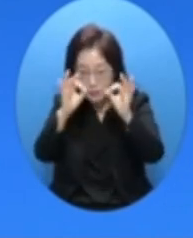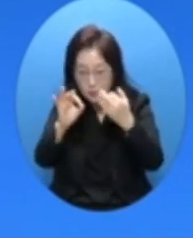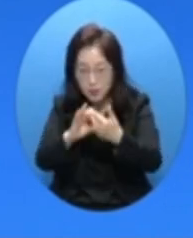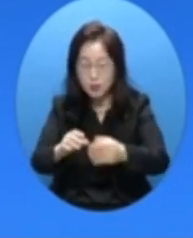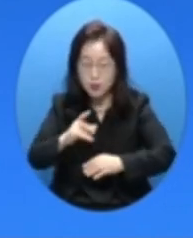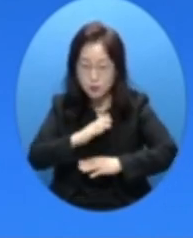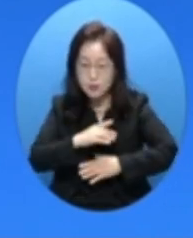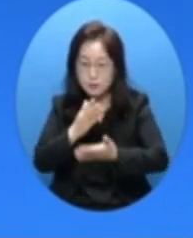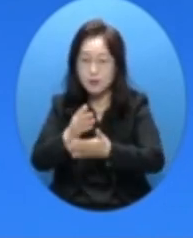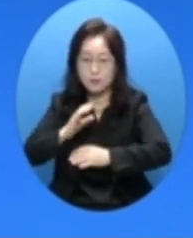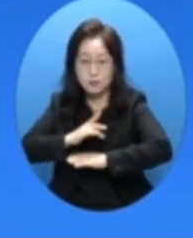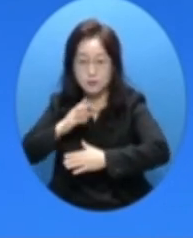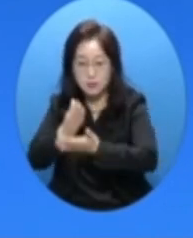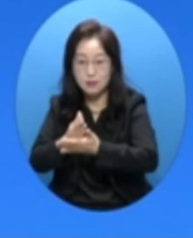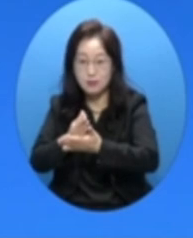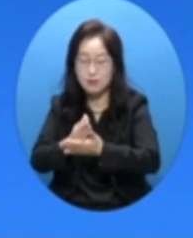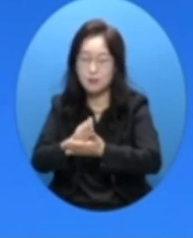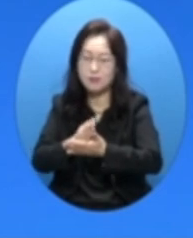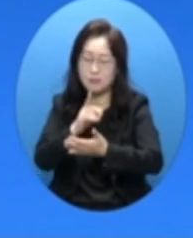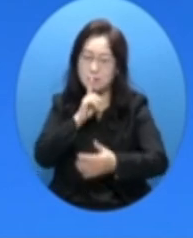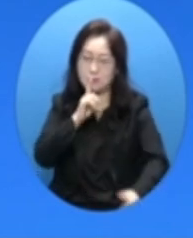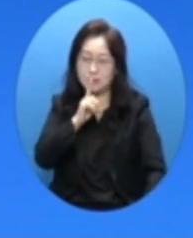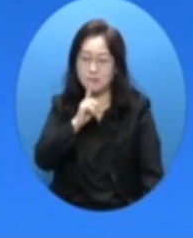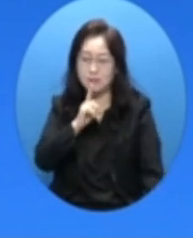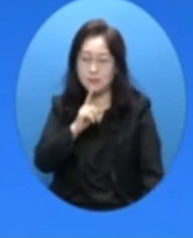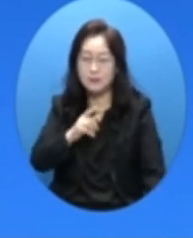말라 둘이 하지 말라 그는 마지막